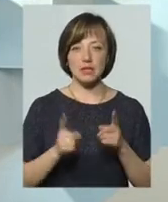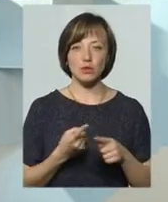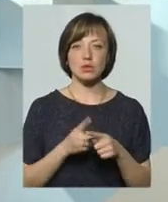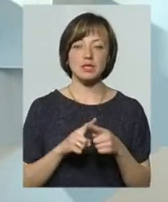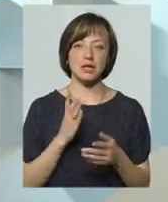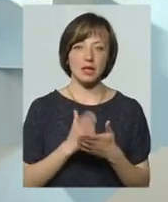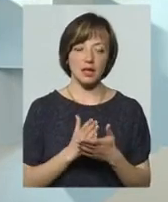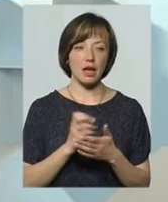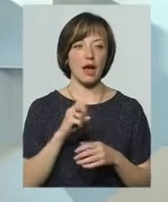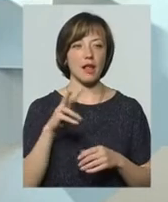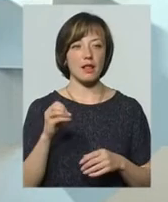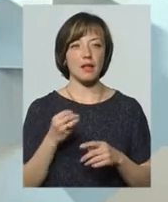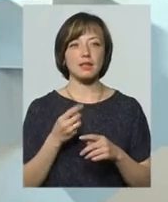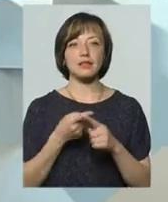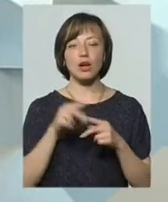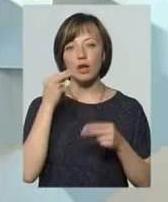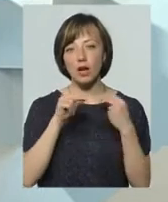є, але це є безпечнішим, чим,